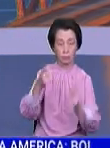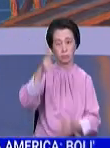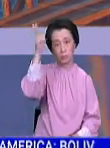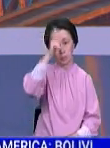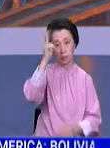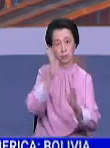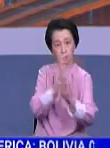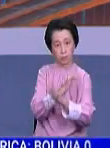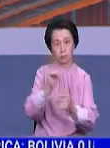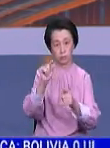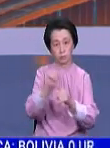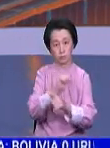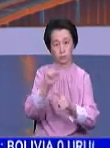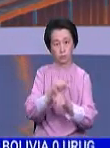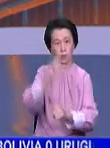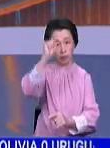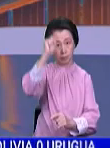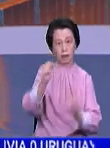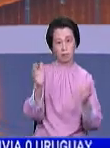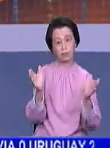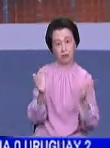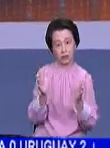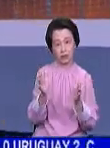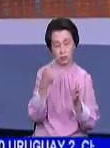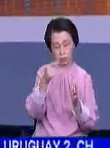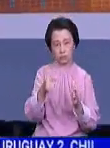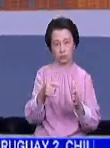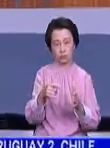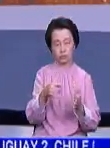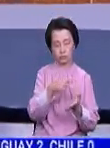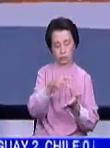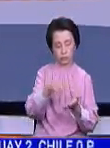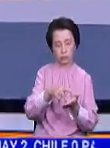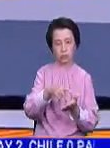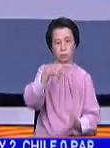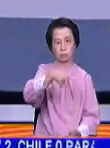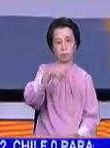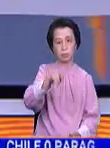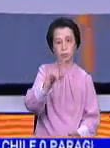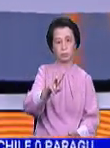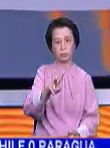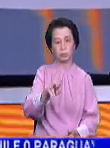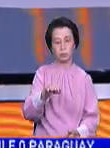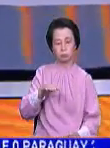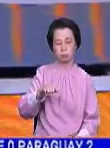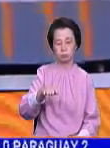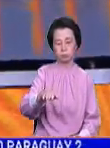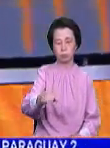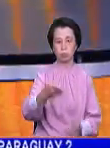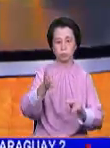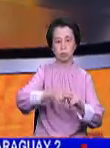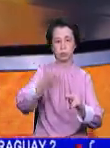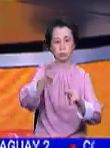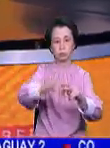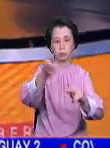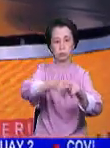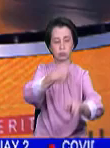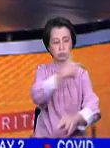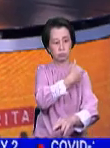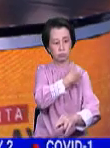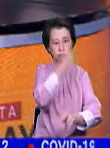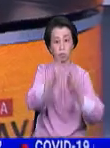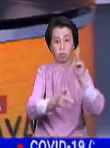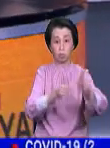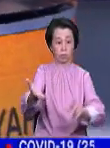negeri menggunakan bas mini sebagai pusat pemberian vaksin PPV bergerak untuk tingkatkan vaksinasi kepada penduduk